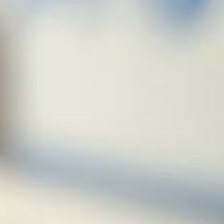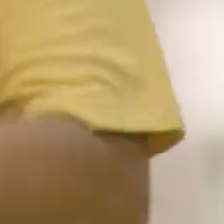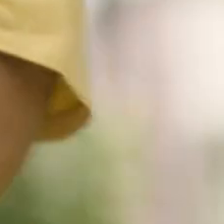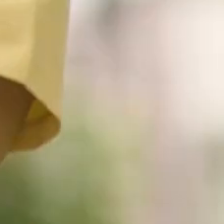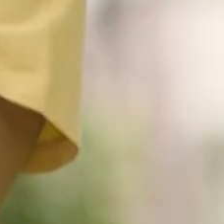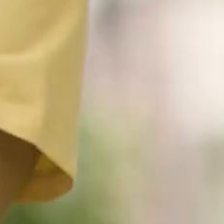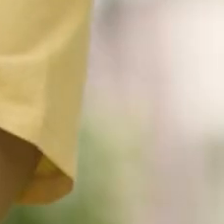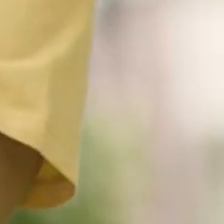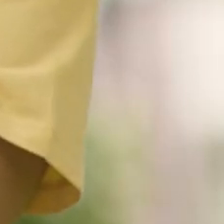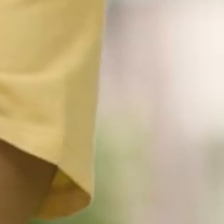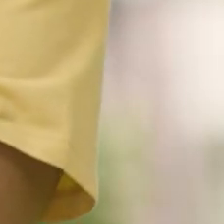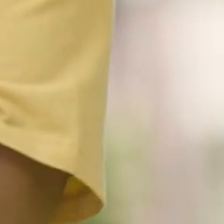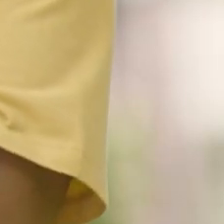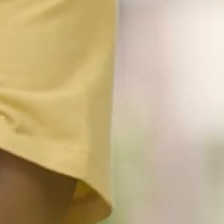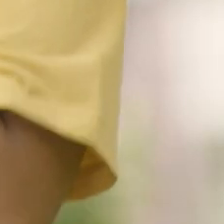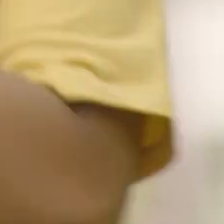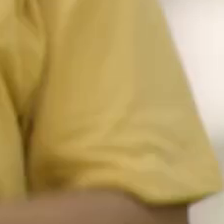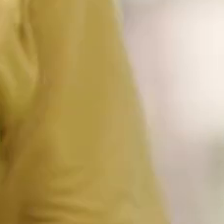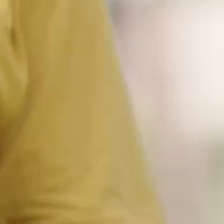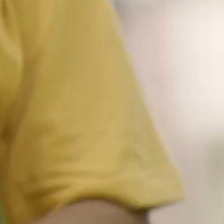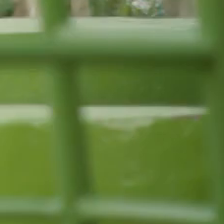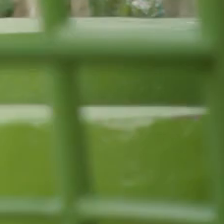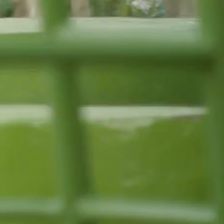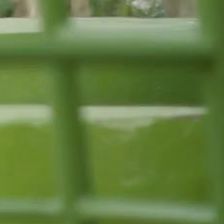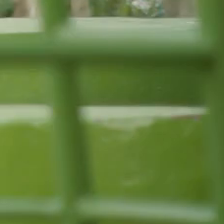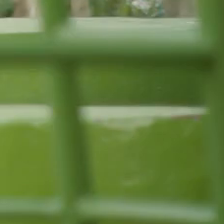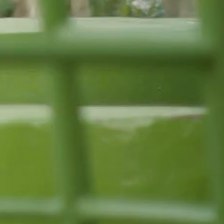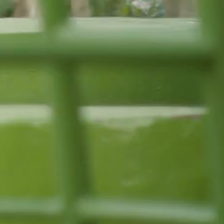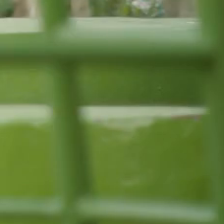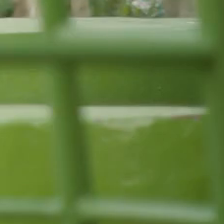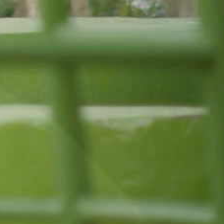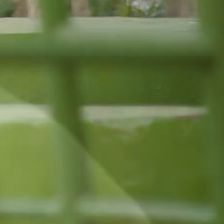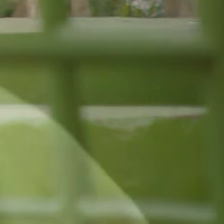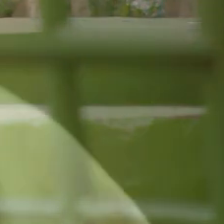Dan aku sangat bangga dengan ayahku.